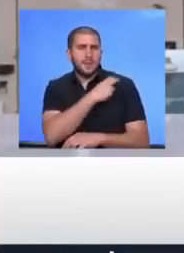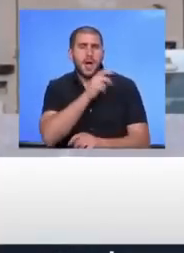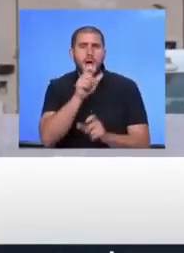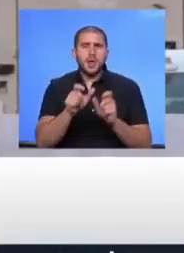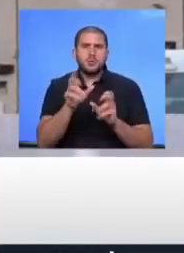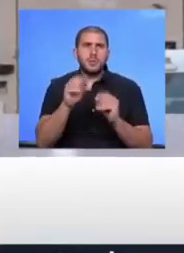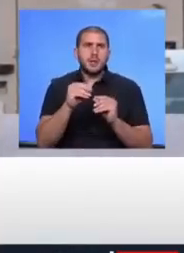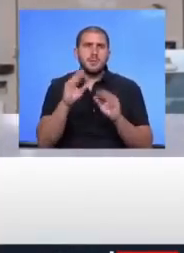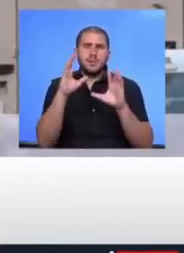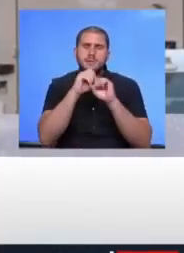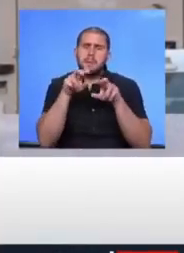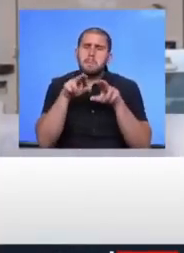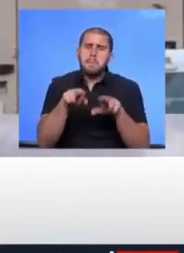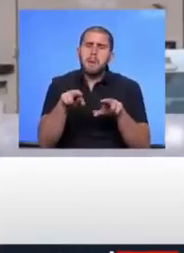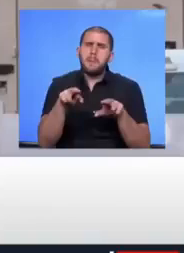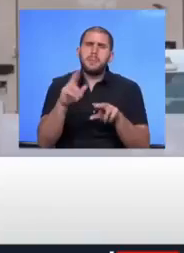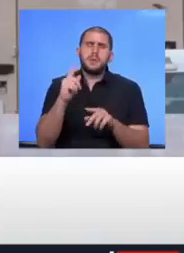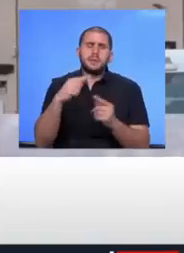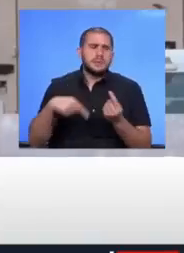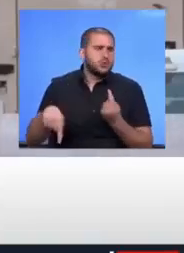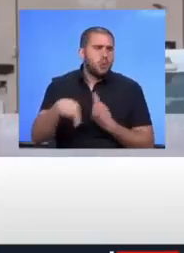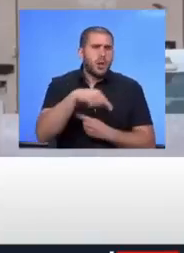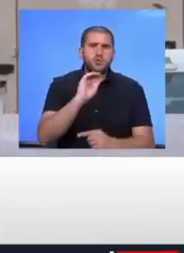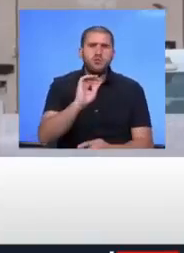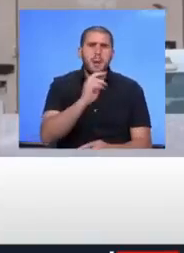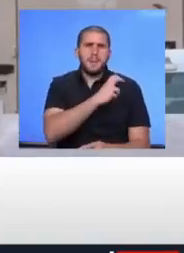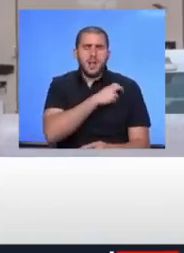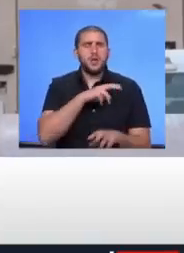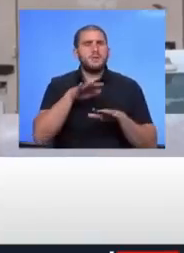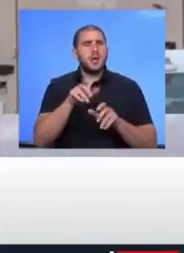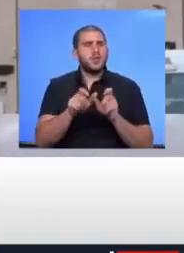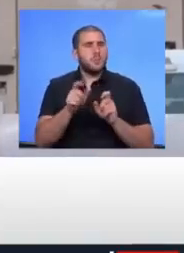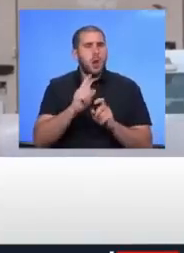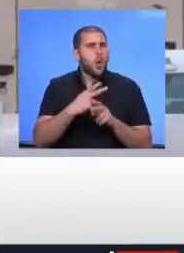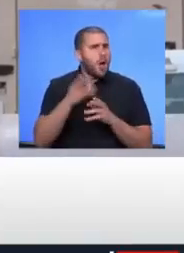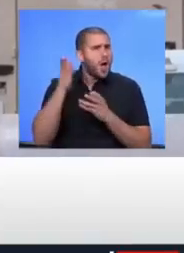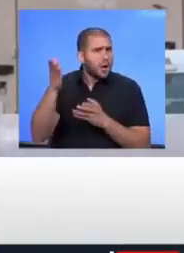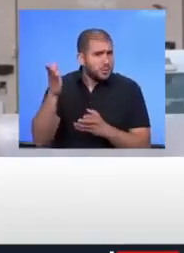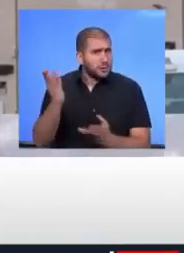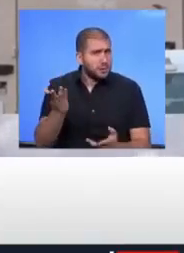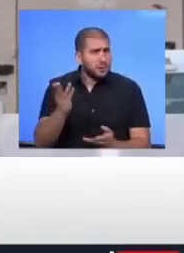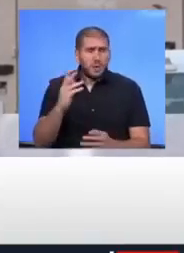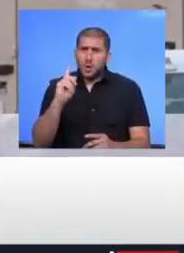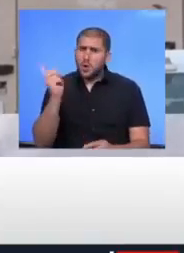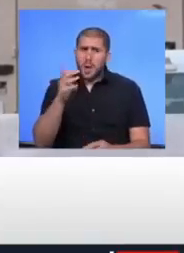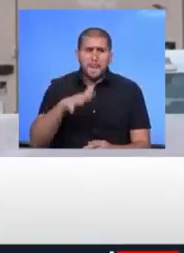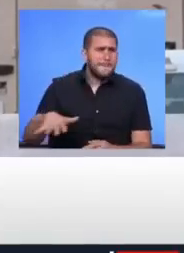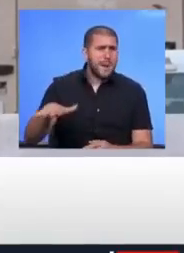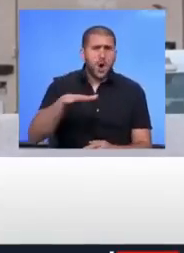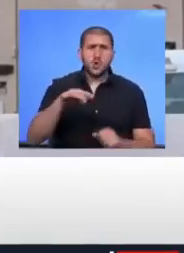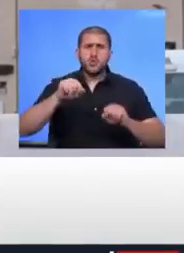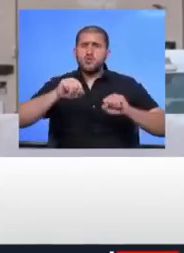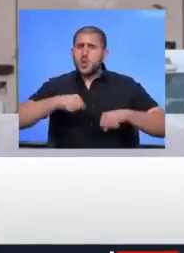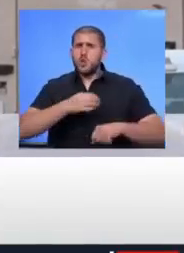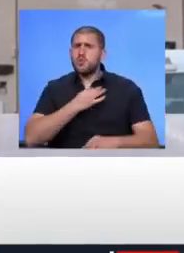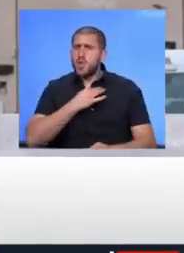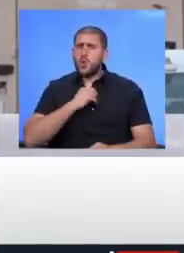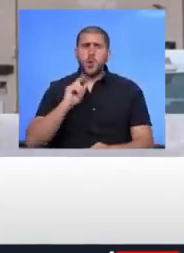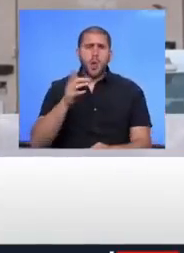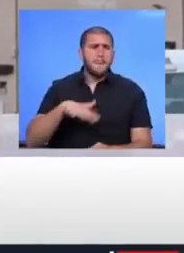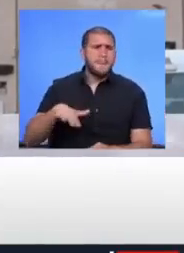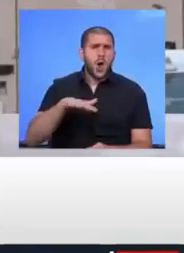עם אותה תפיסת עולם. וסביב השולחן של המטה הכללי יושבים אנשים, וזה לא רק שם, דרך אגב, זה כל המערכות השלטוניות שלנו, כל